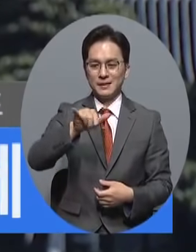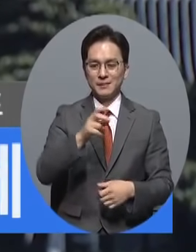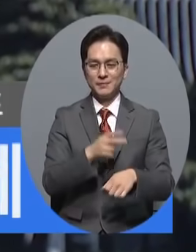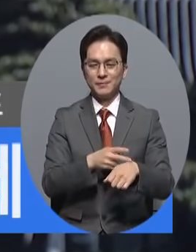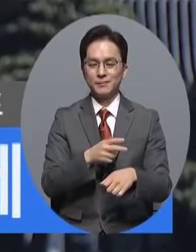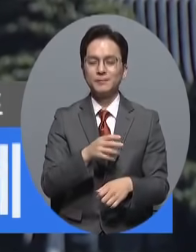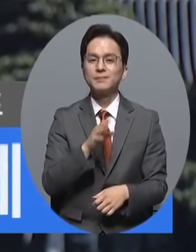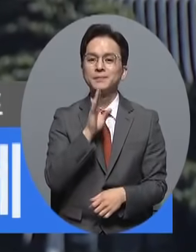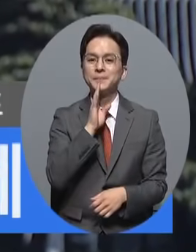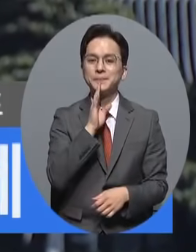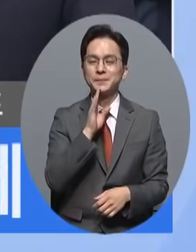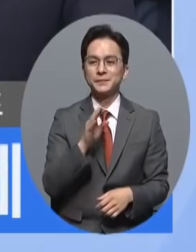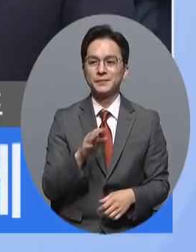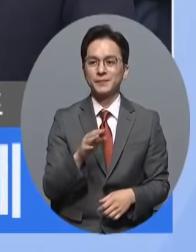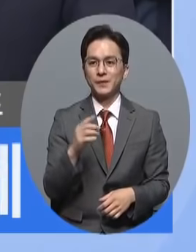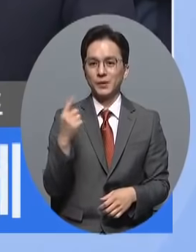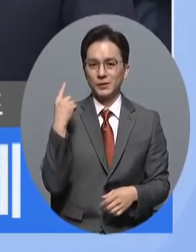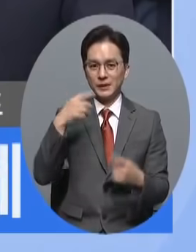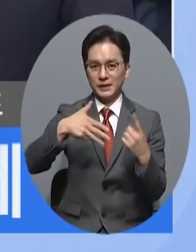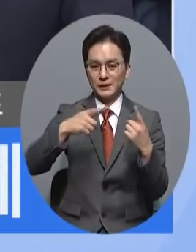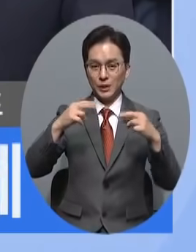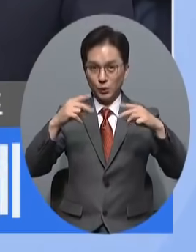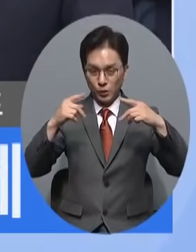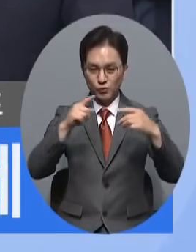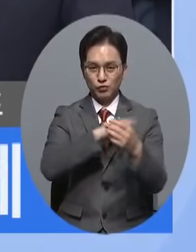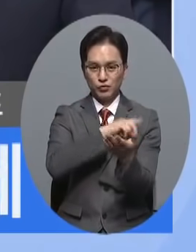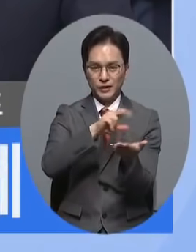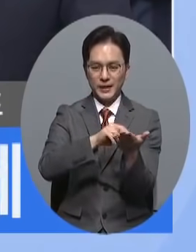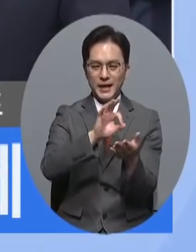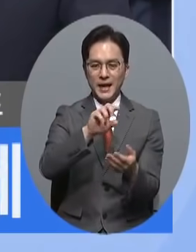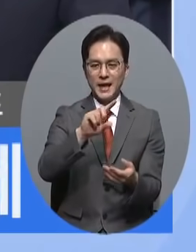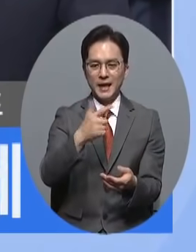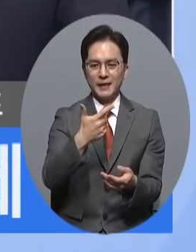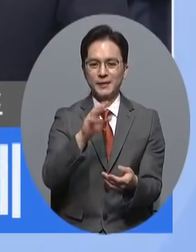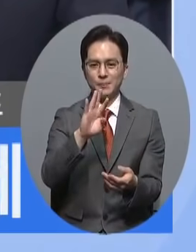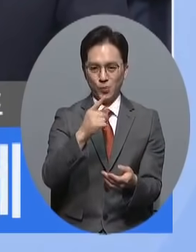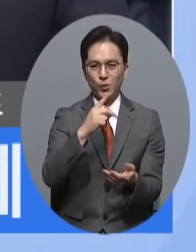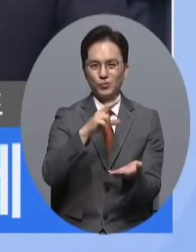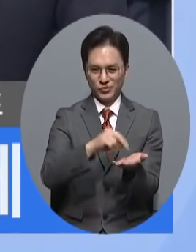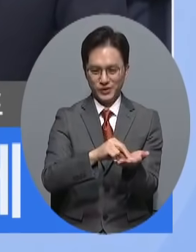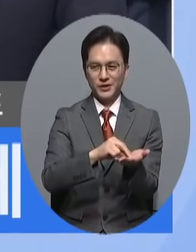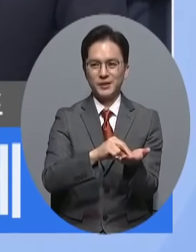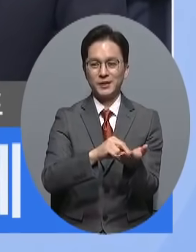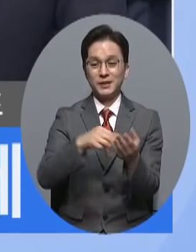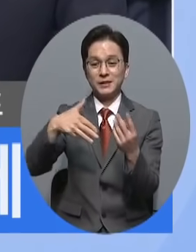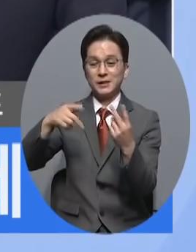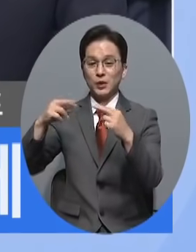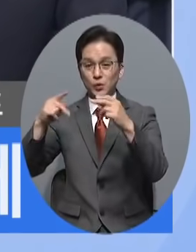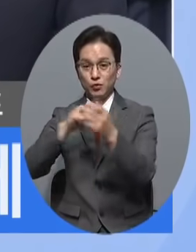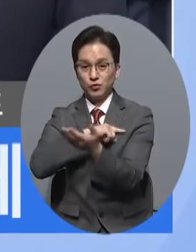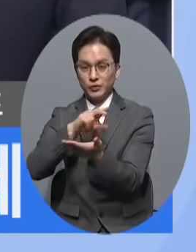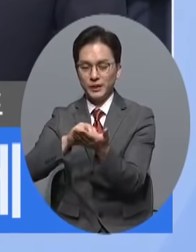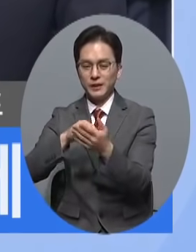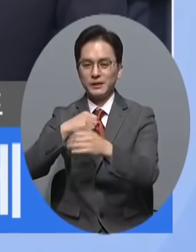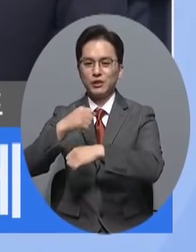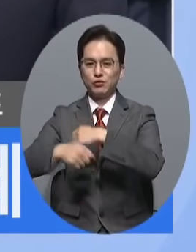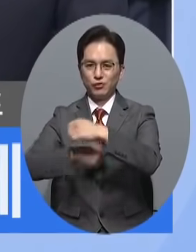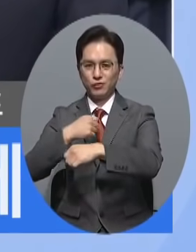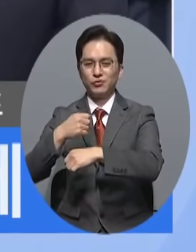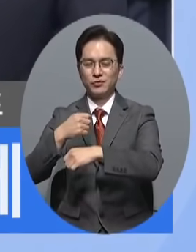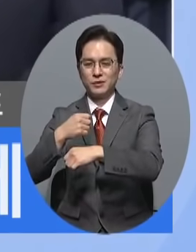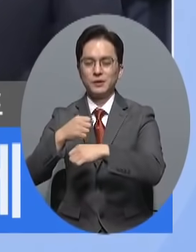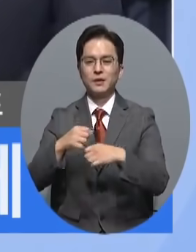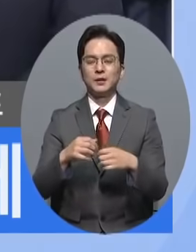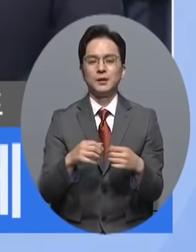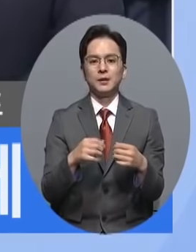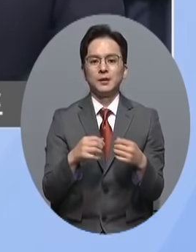주도권 토론이 있었는데 1차는 안보 영역이었습니다. 그래서 이제 안보 부분이 좀 치열해졌는데 2차는 또 자유 영역이었고요. 그래서